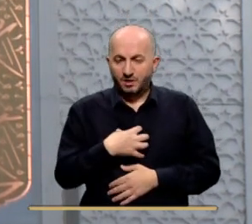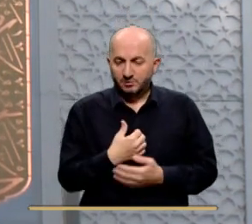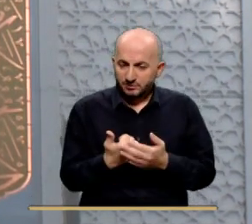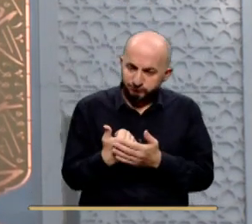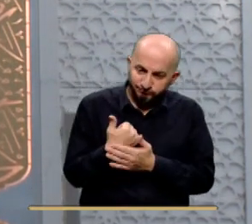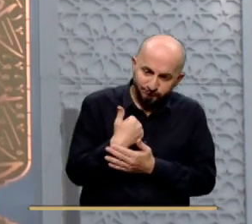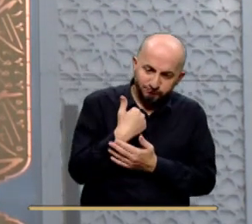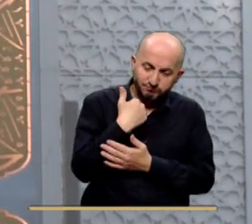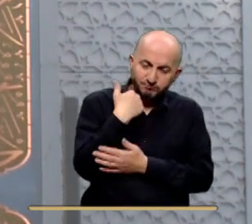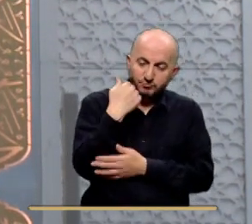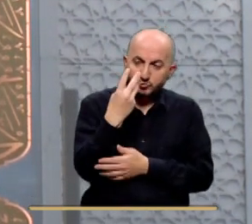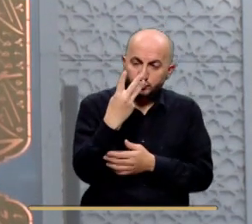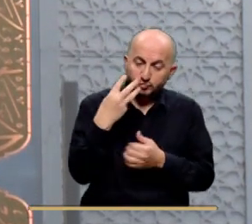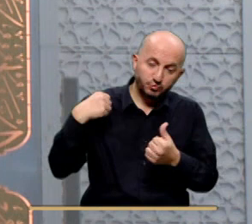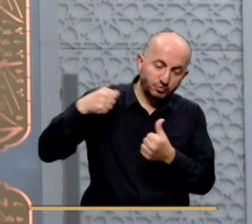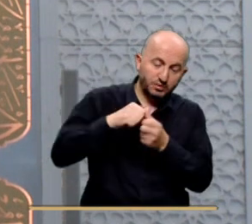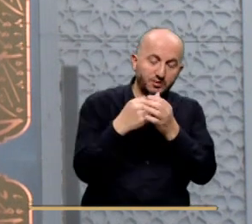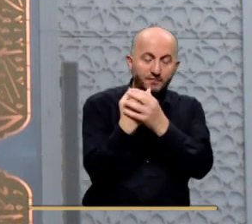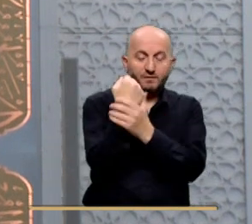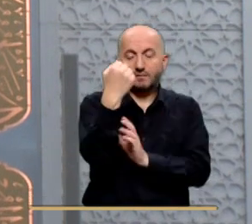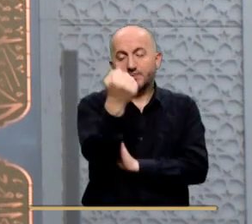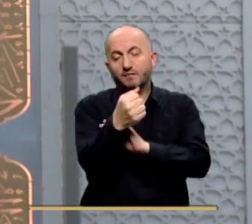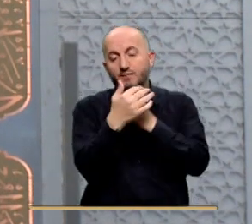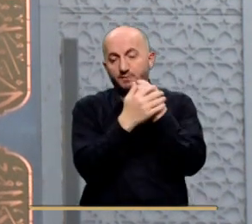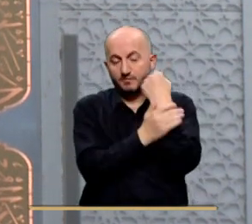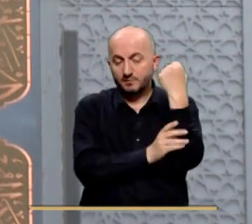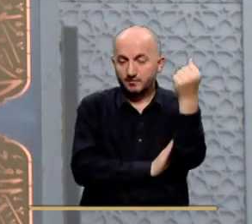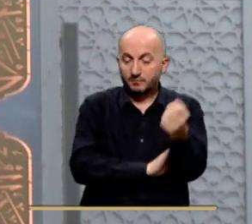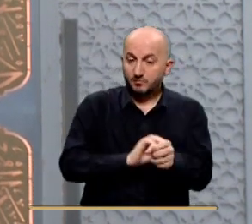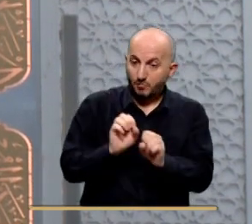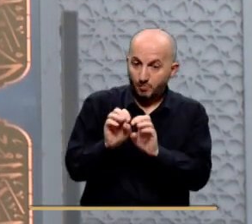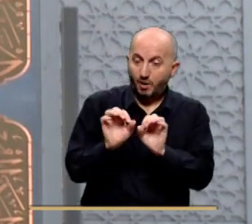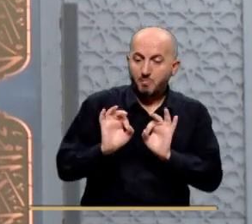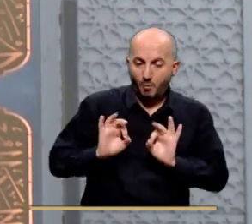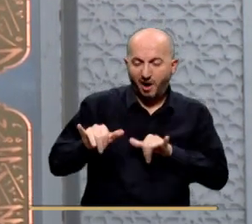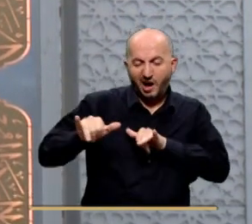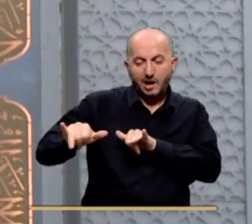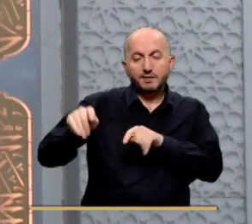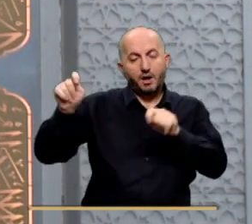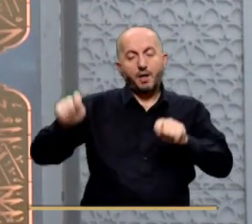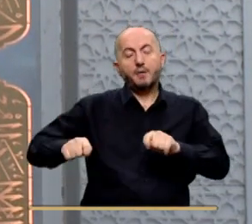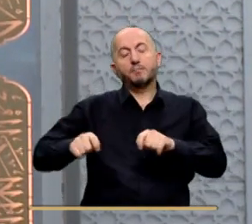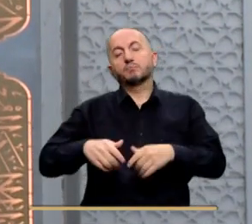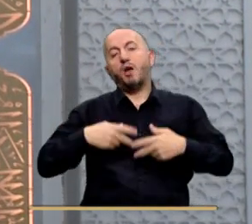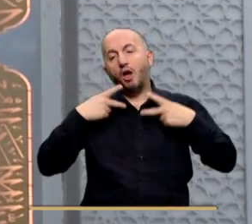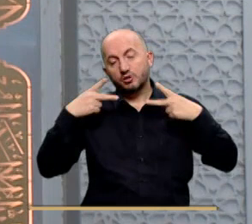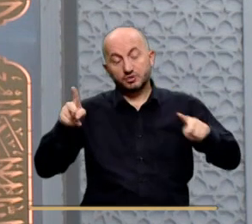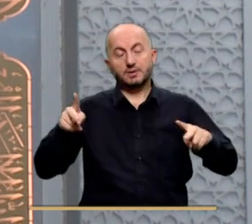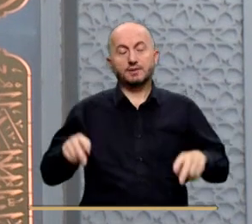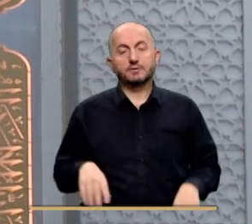göstererek azaların üçer defa yıkanacağını öğreterek işte abdest bu şekilde alınır diye tarif etti